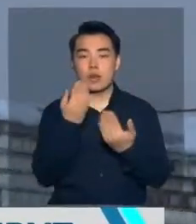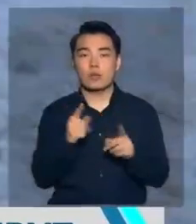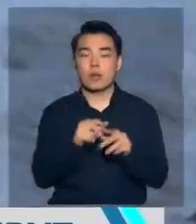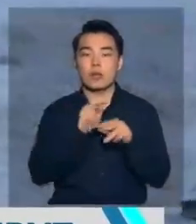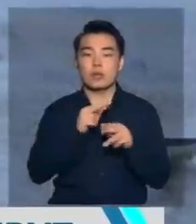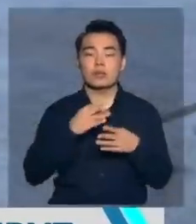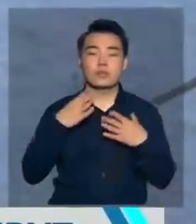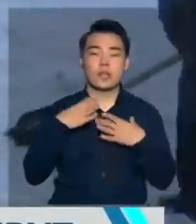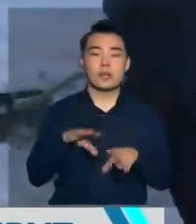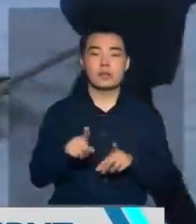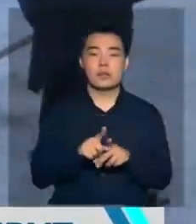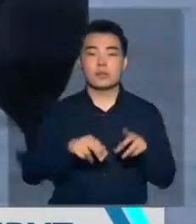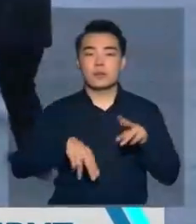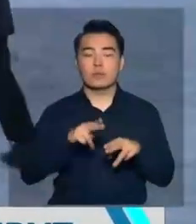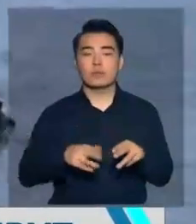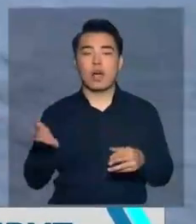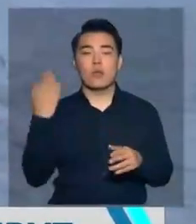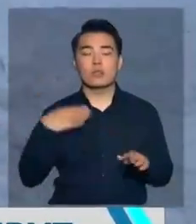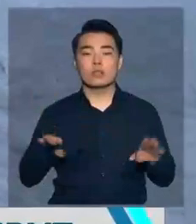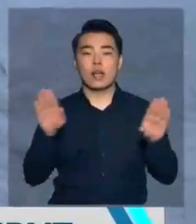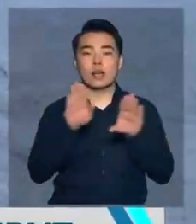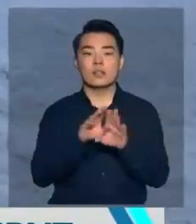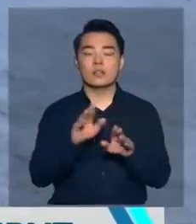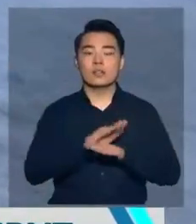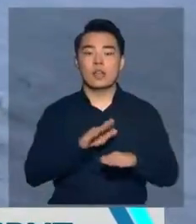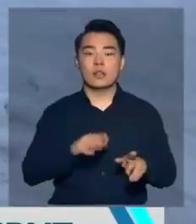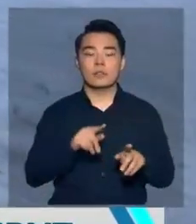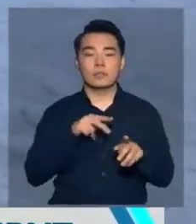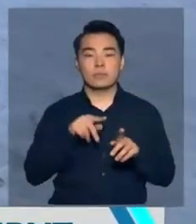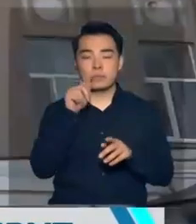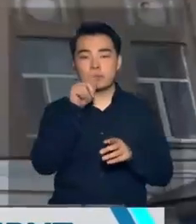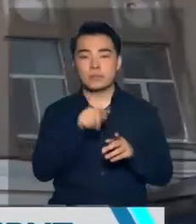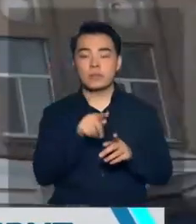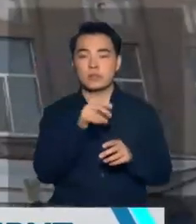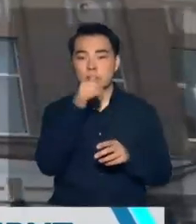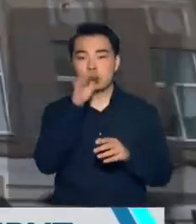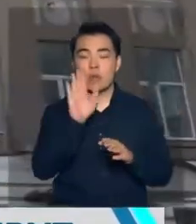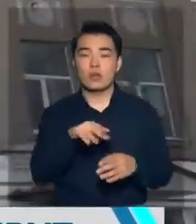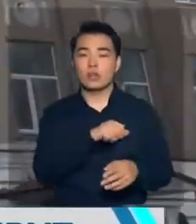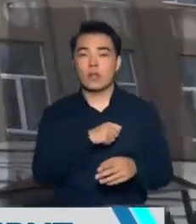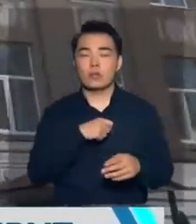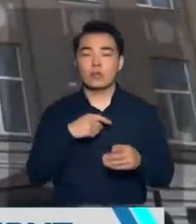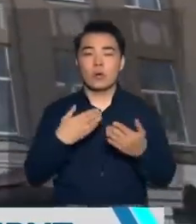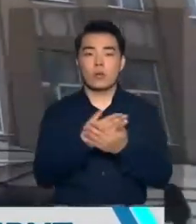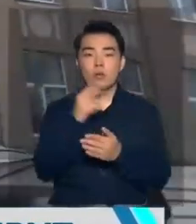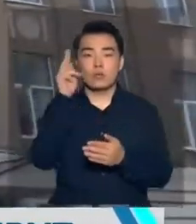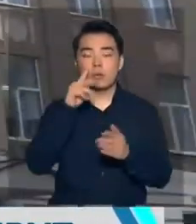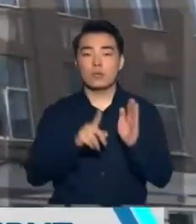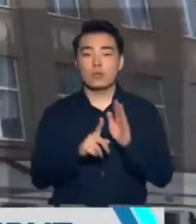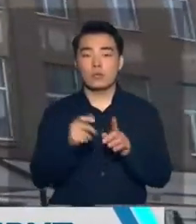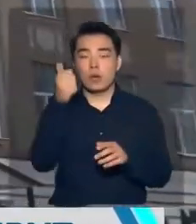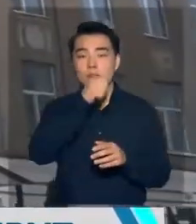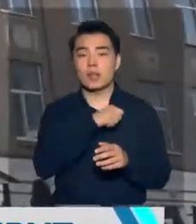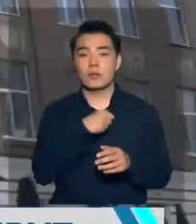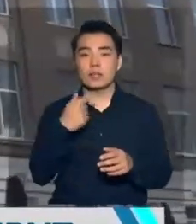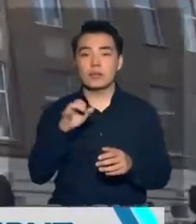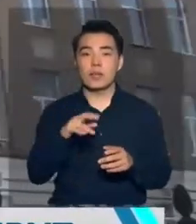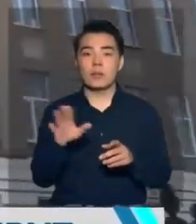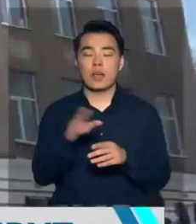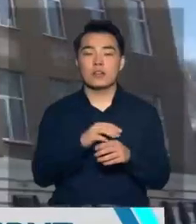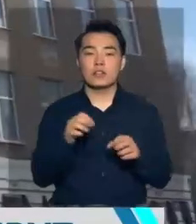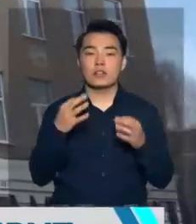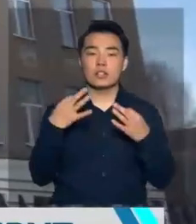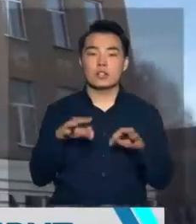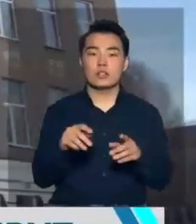не проводились, сама пристройка давно закрыта и доступ дети сюда не имеют. Поэтому перед началом нового учебного года гимназия получила все